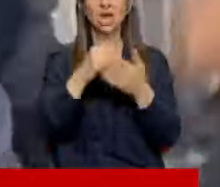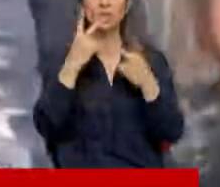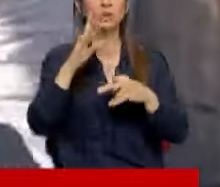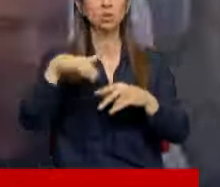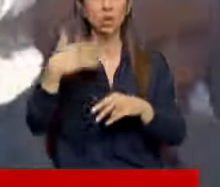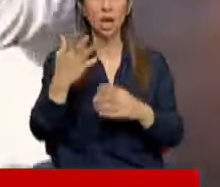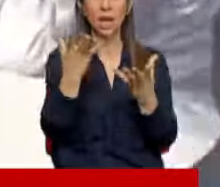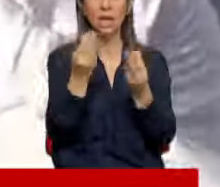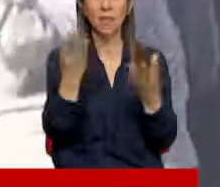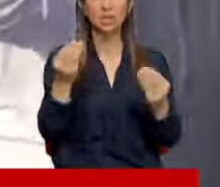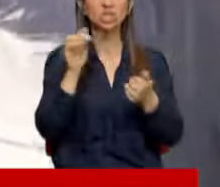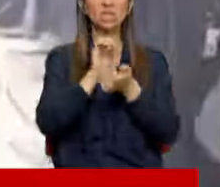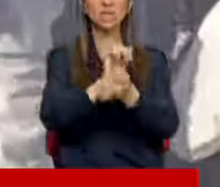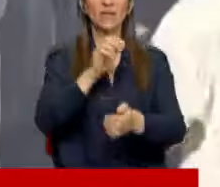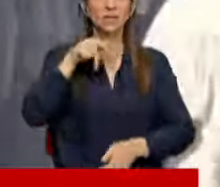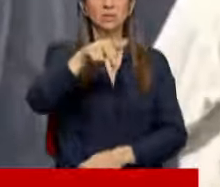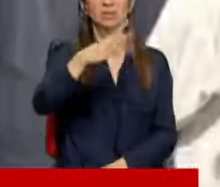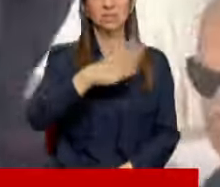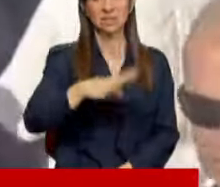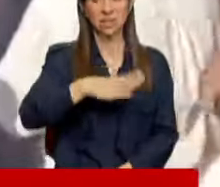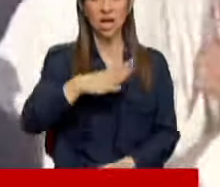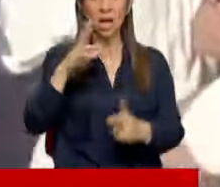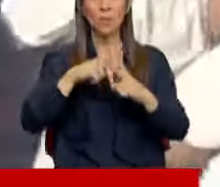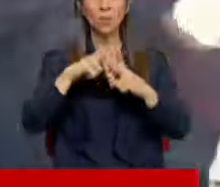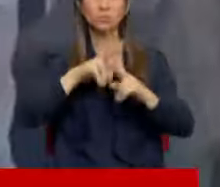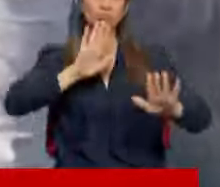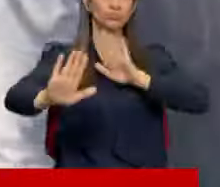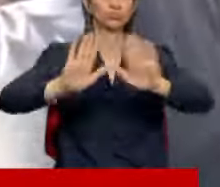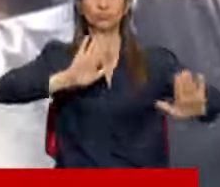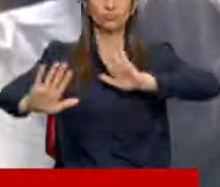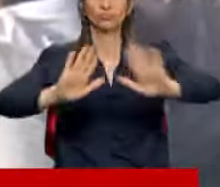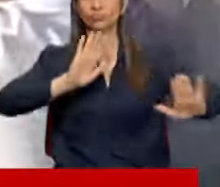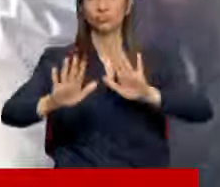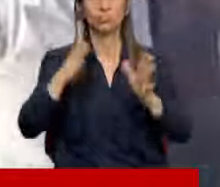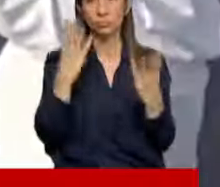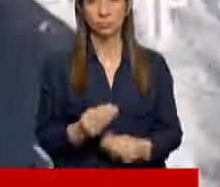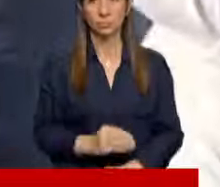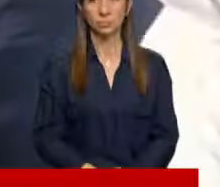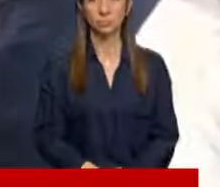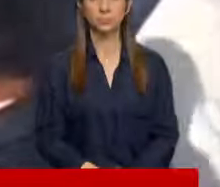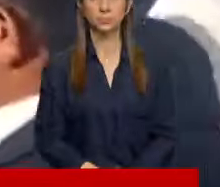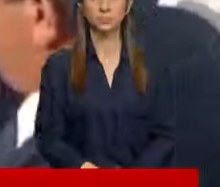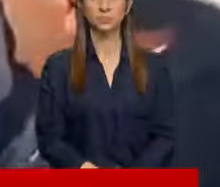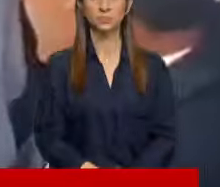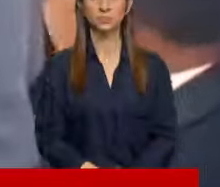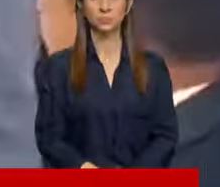açıklamasının ardından kalabalık cezaevine yürümek istedi. Emniyet güçlerinin engeliyle karşılaştılar.